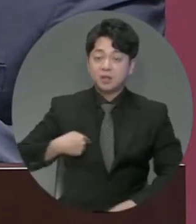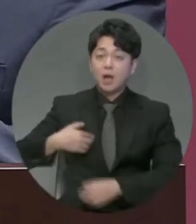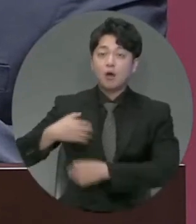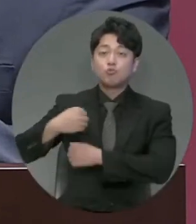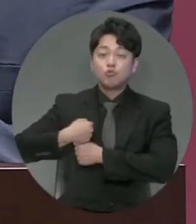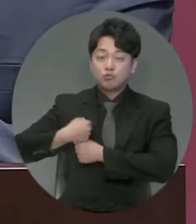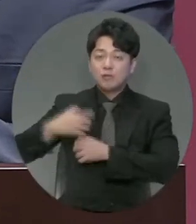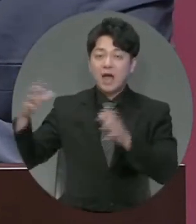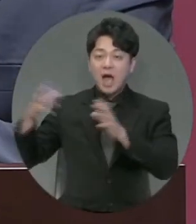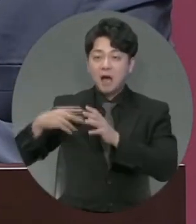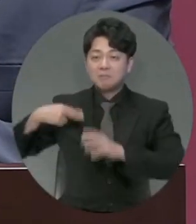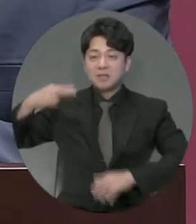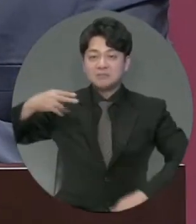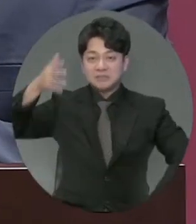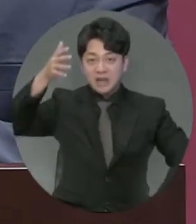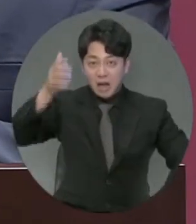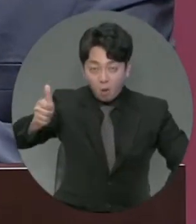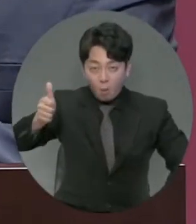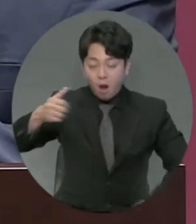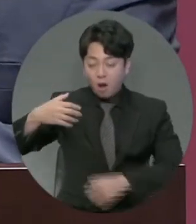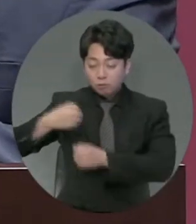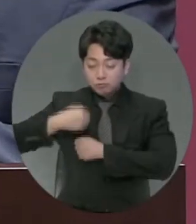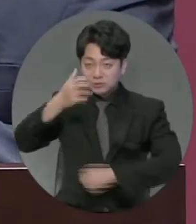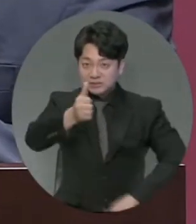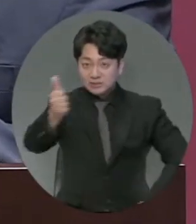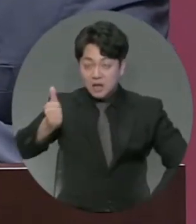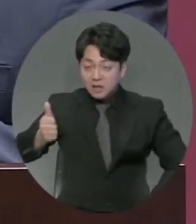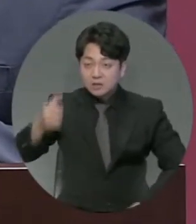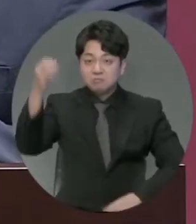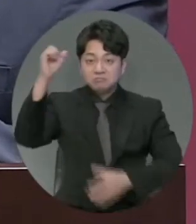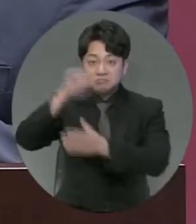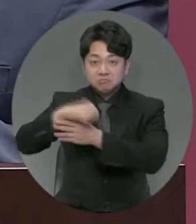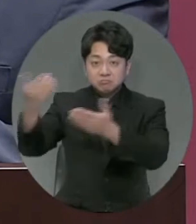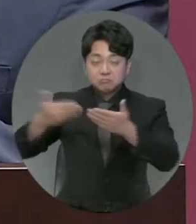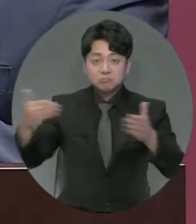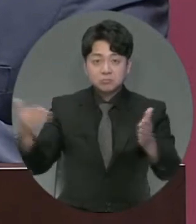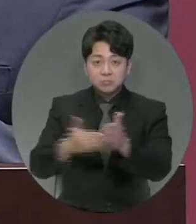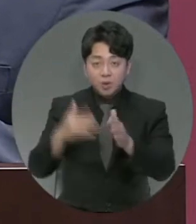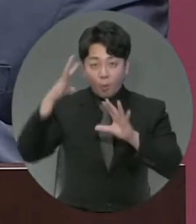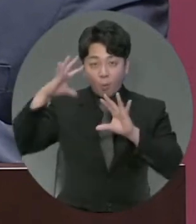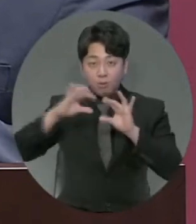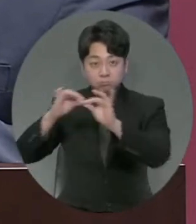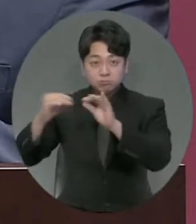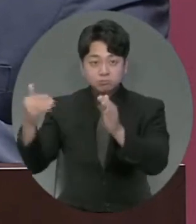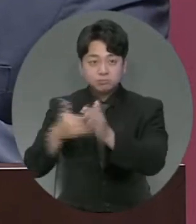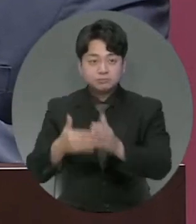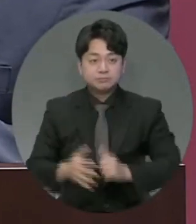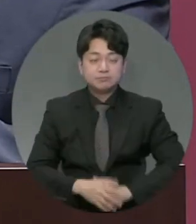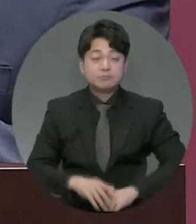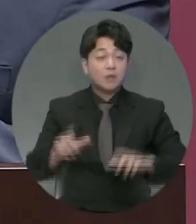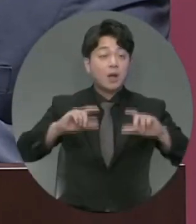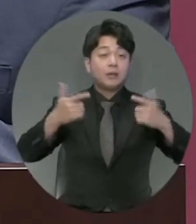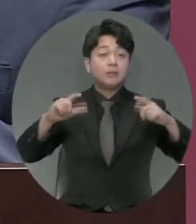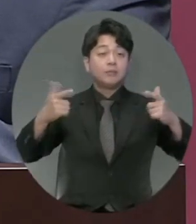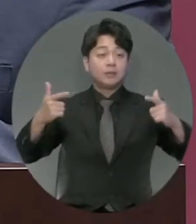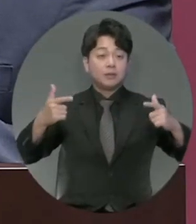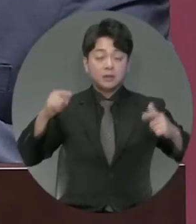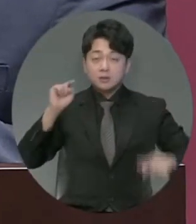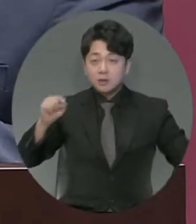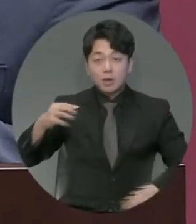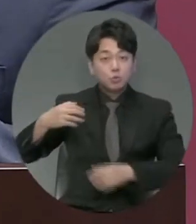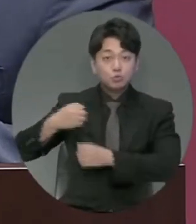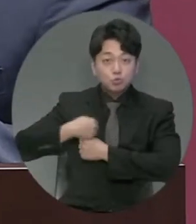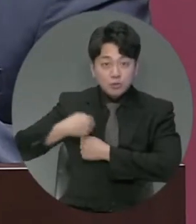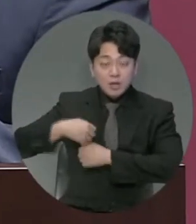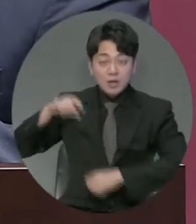모든 참모들이 그걸 인정했습니다. 아닙니다. 그때 의원님께서 언론에 술 마시고 난 다음에 그것은 사실이 아니다라고 저희들이 다시